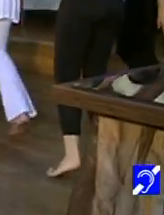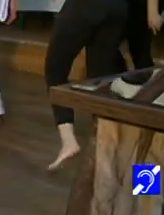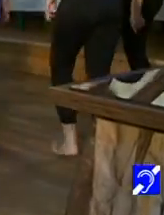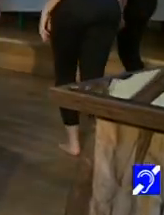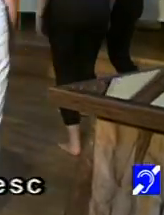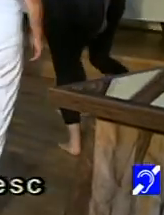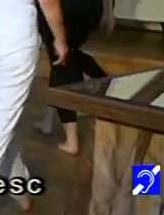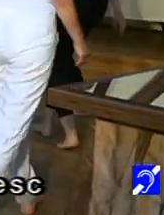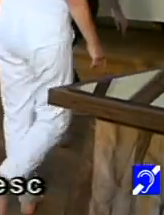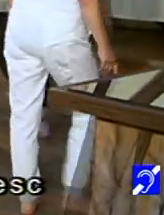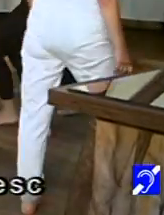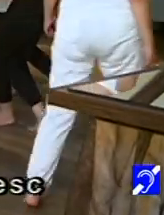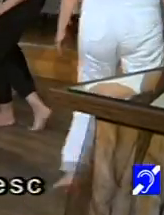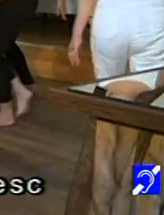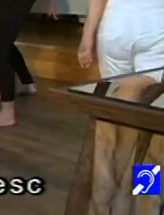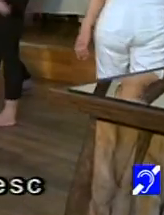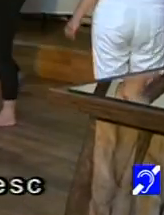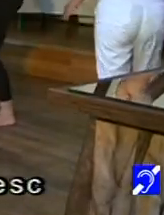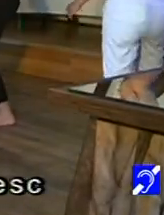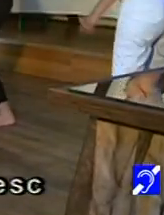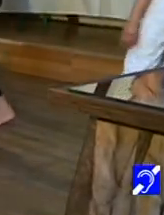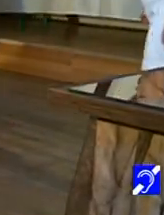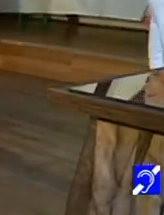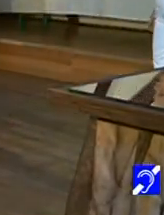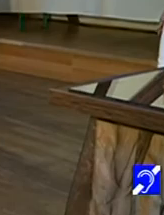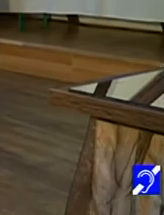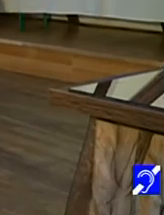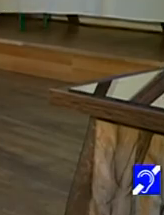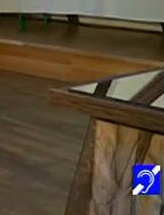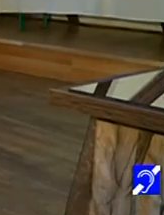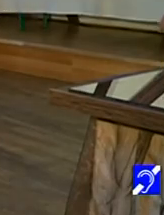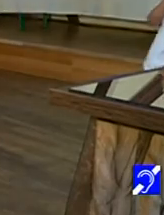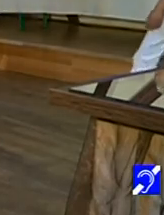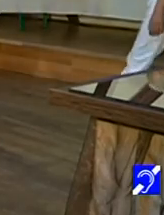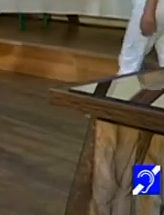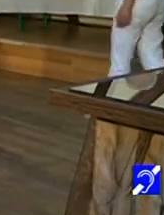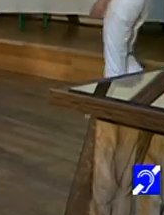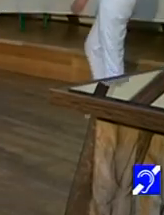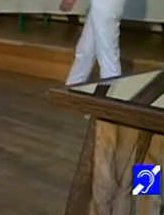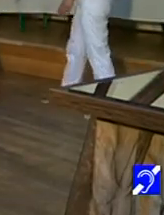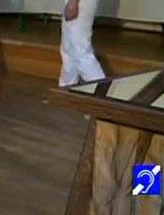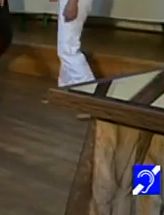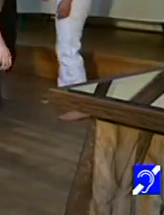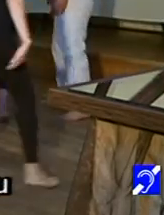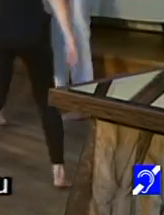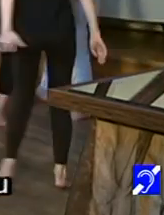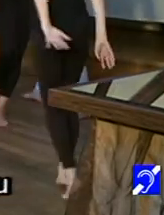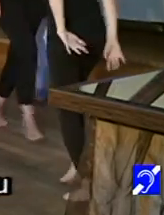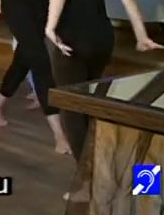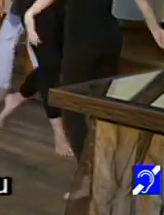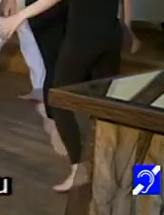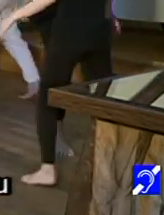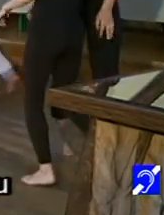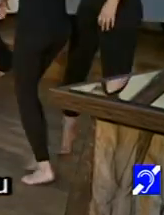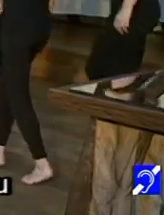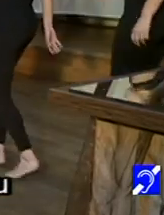auch benutzen kann, mit Sprache, mit ein bisschen Kennenlernen. Die Kennenlernspiele habe ich auch vorher benutzt, immer wenn ich eine neue Gruppe